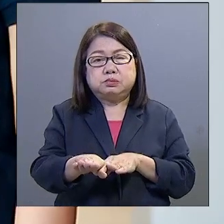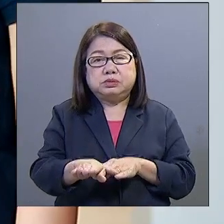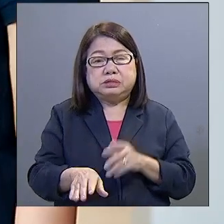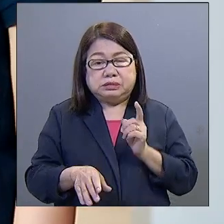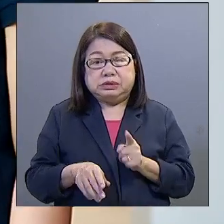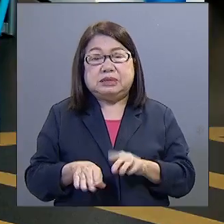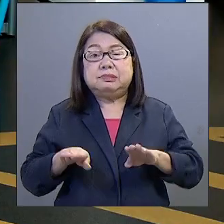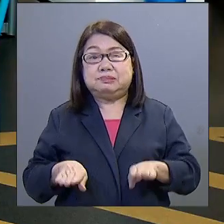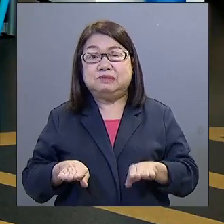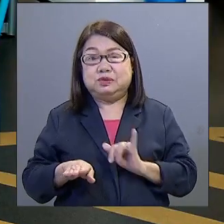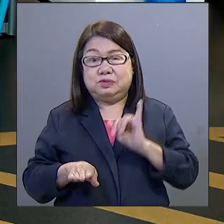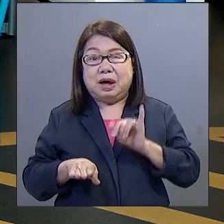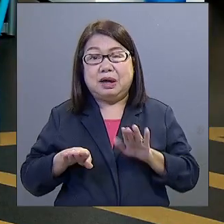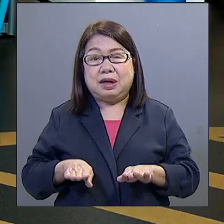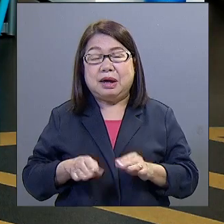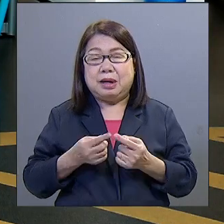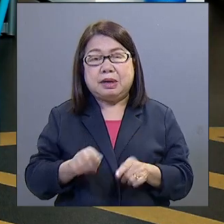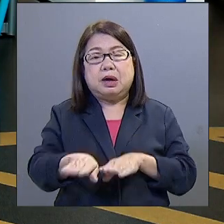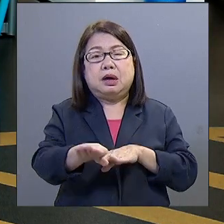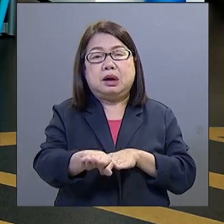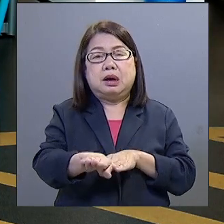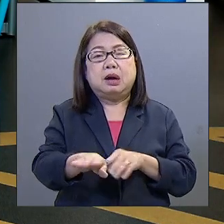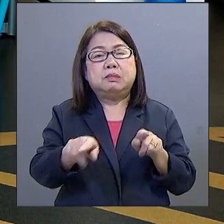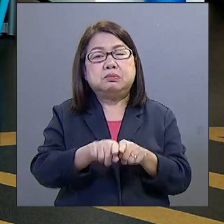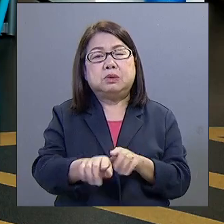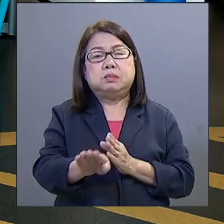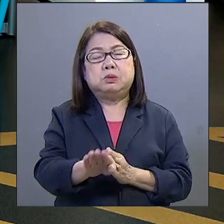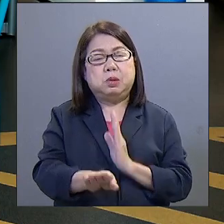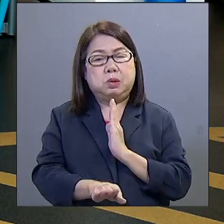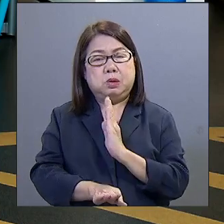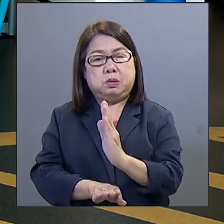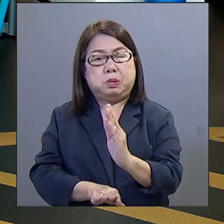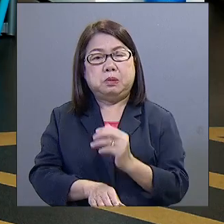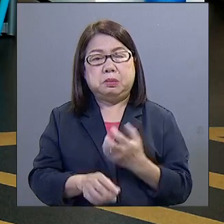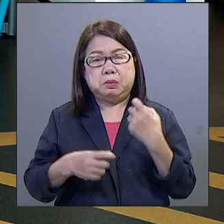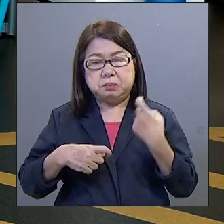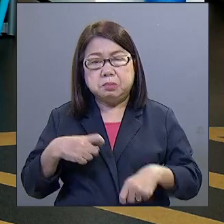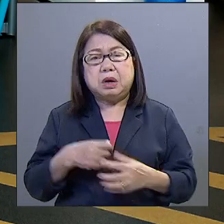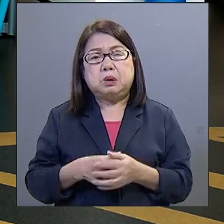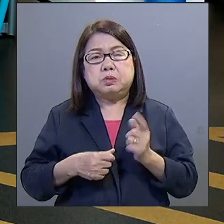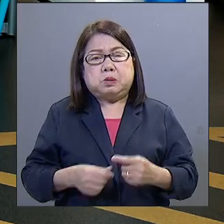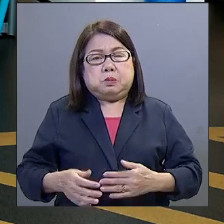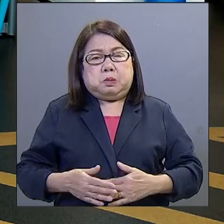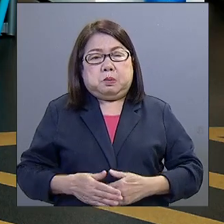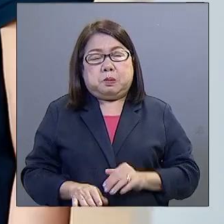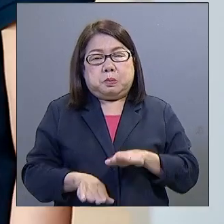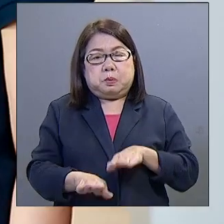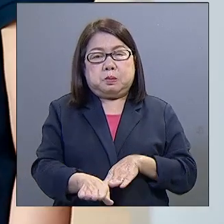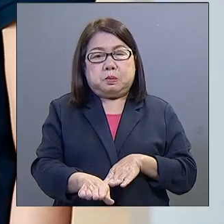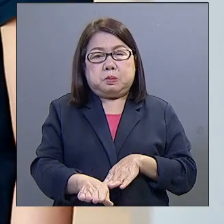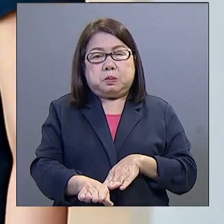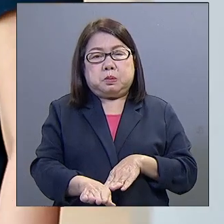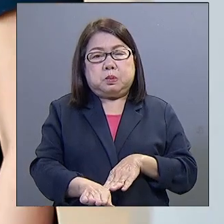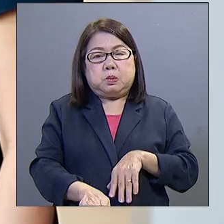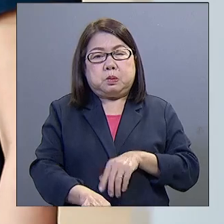จะยืนกันขากลางแบบนี้เนาะแต่พอเป็นเส้นตรงเนี้ยมันก็จะยากต้องใช้แรงกล้ามเนื้อแล้วก็กล้ามเนื้อหน้าท้องในการทรงตัวเนี่ยค่อนข้างมาก ค่ะ